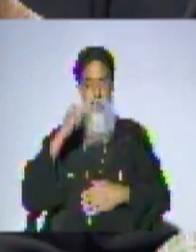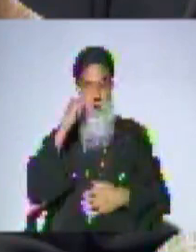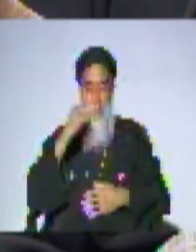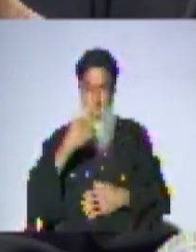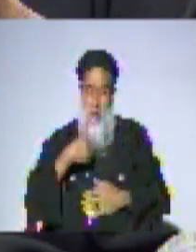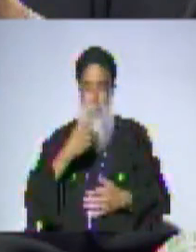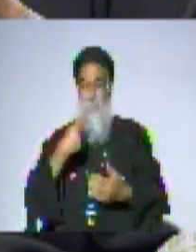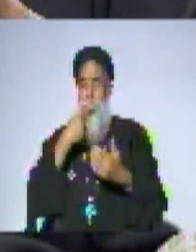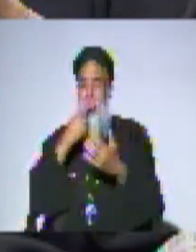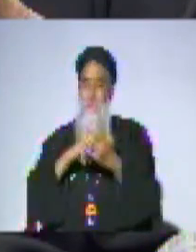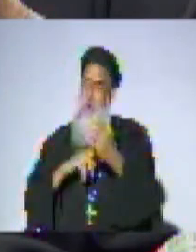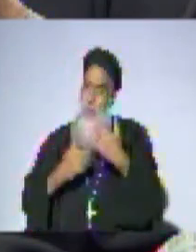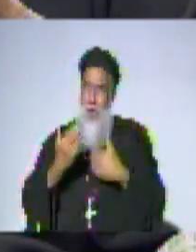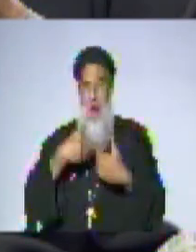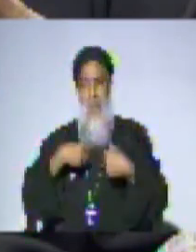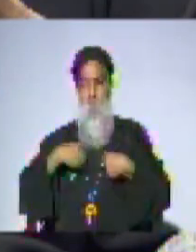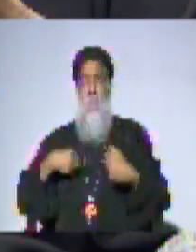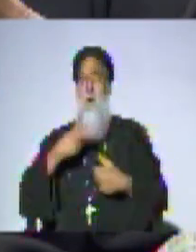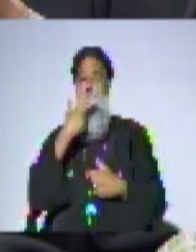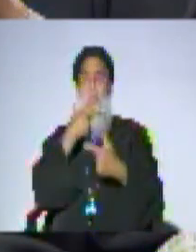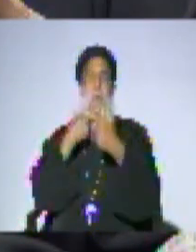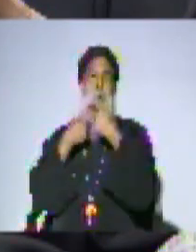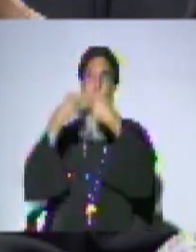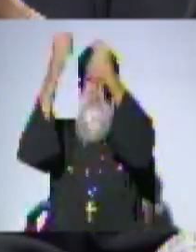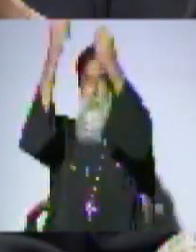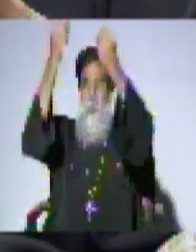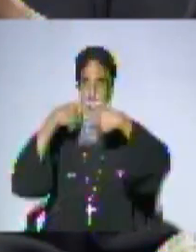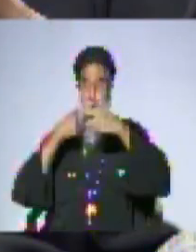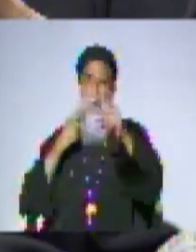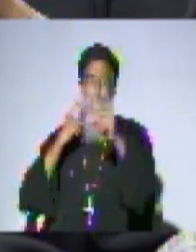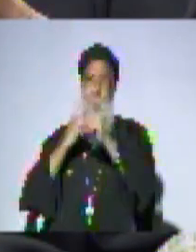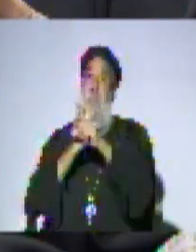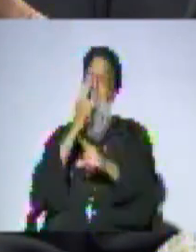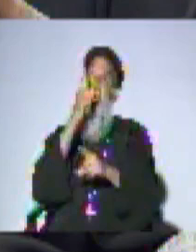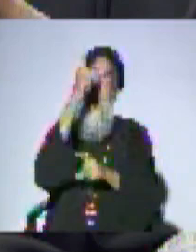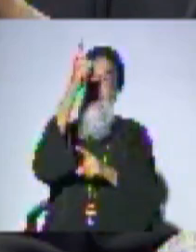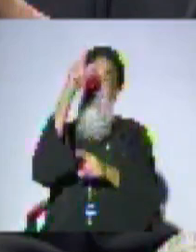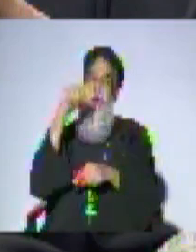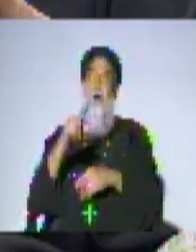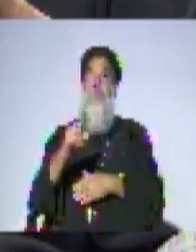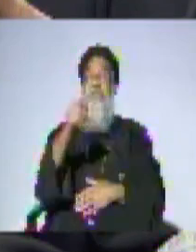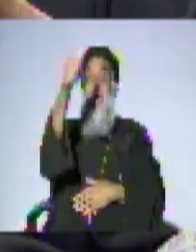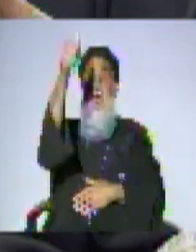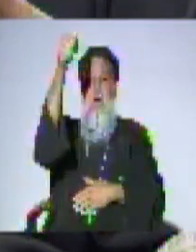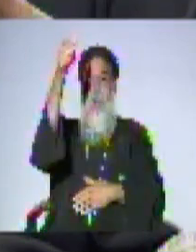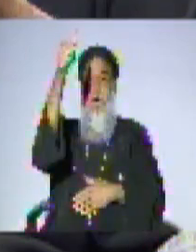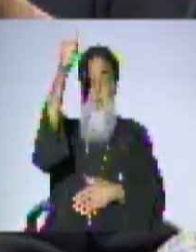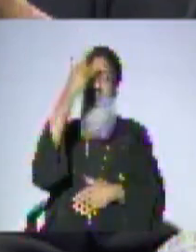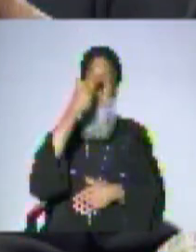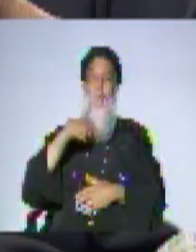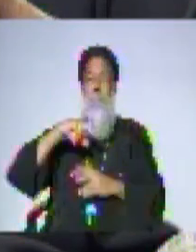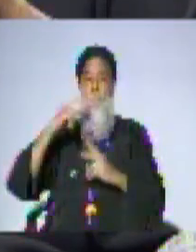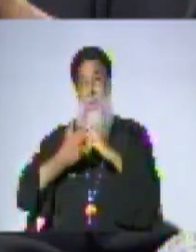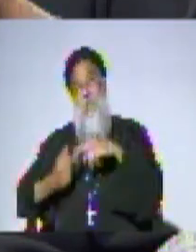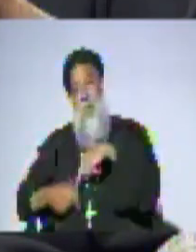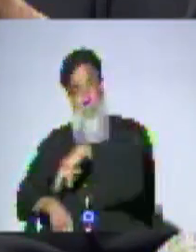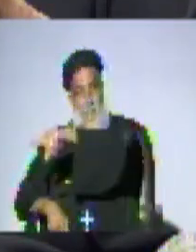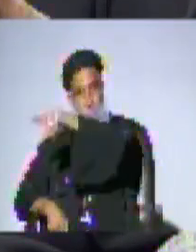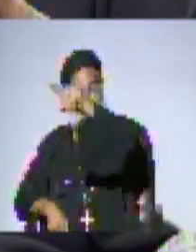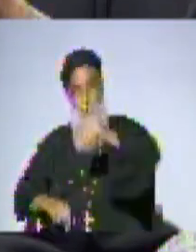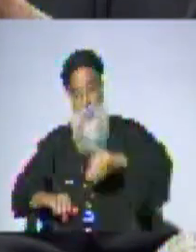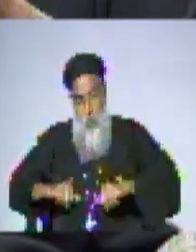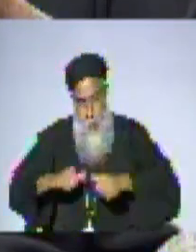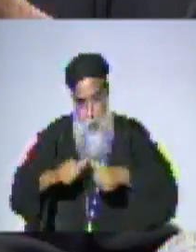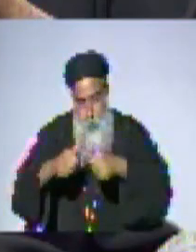غير المستحقين من طهرك. اقبلنا إليك أيها الصالح محب البشر، إذ ندنو من مذبحك